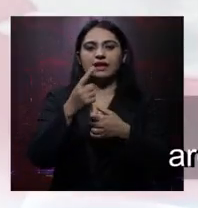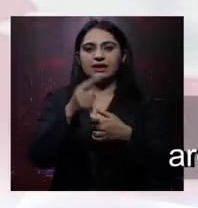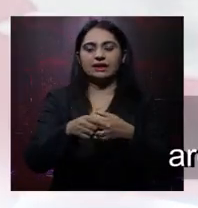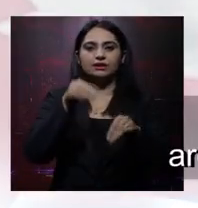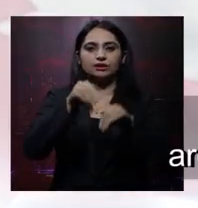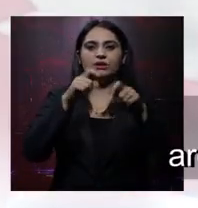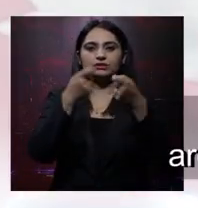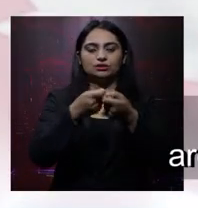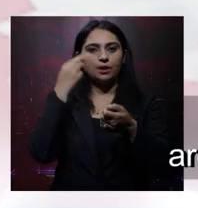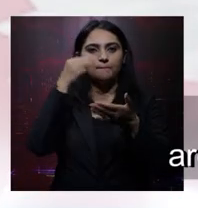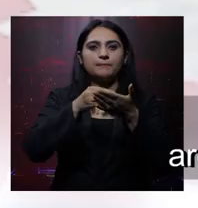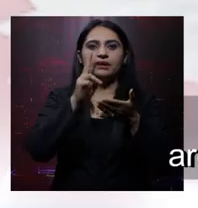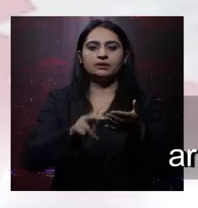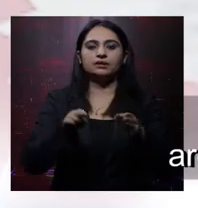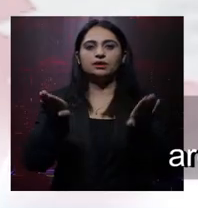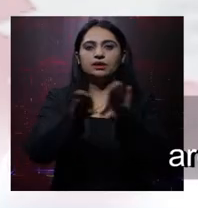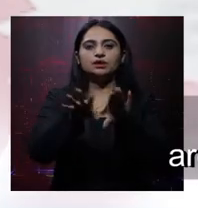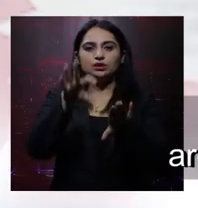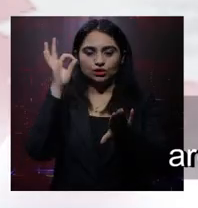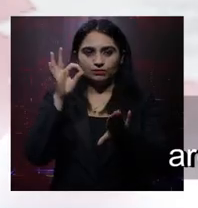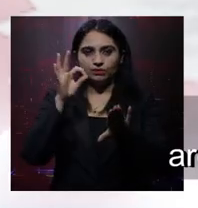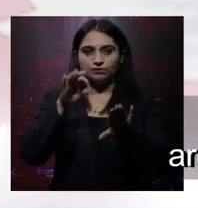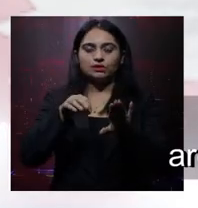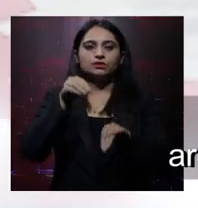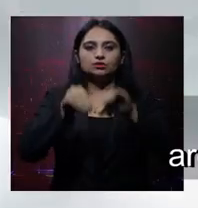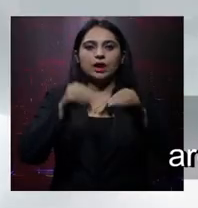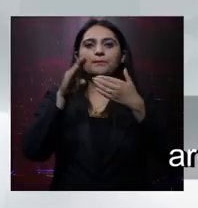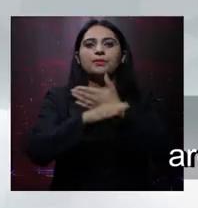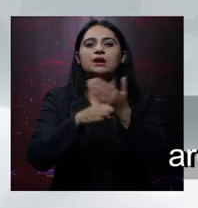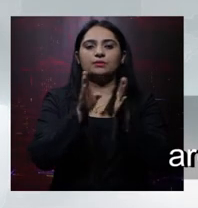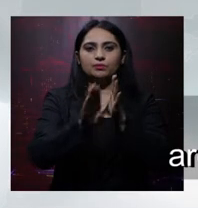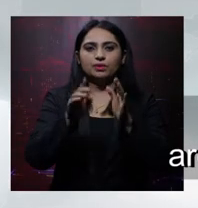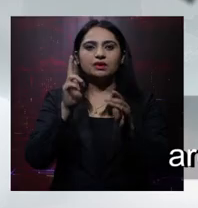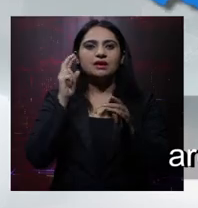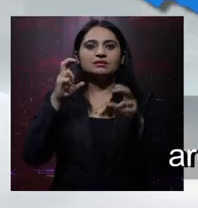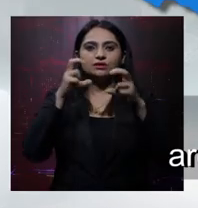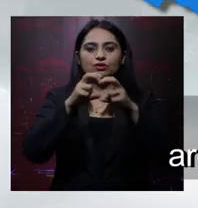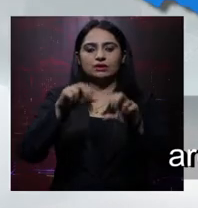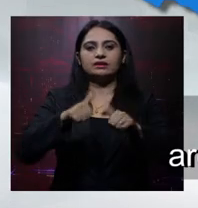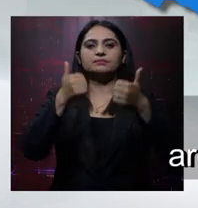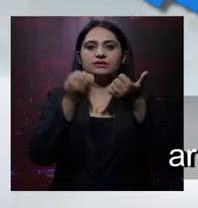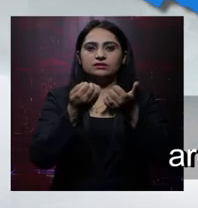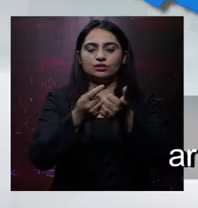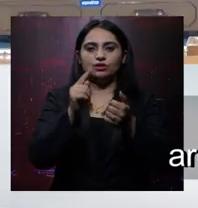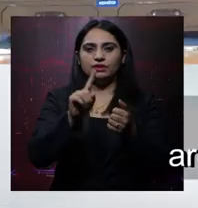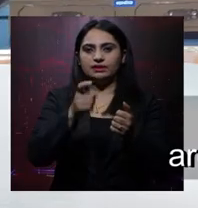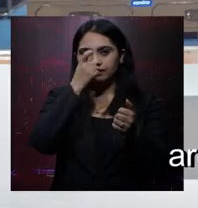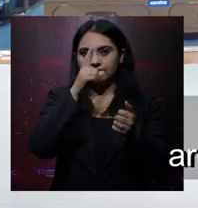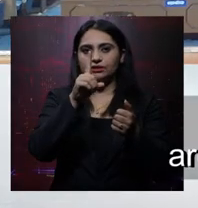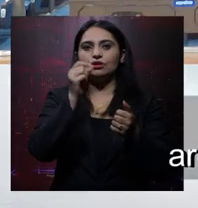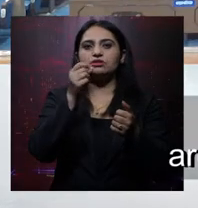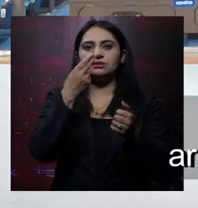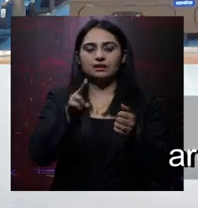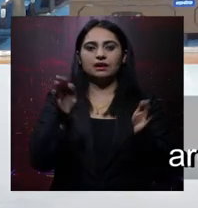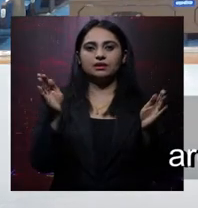एक निर्वाचन क्षेत्र मानेर समानुपातिक निर्वाचन प्रणाली मार्फत राजनीतिक दलले निर्वाचित गरेका 110 जना